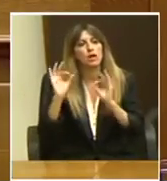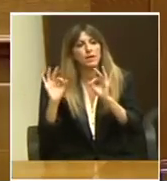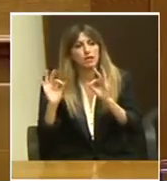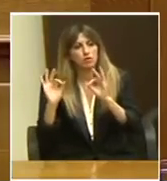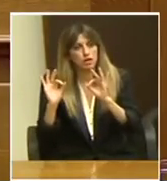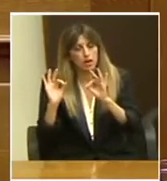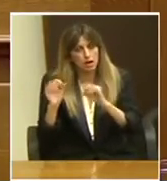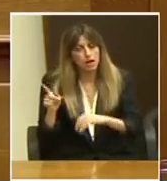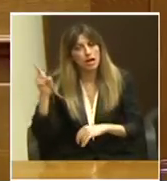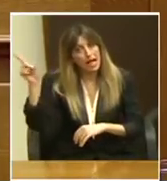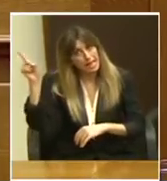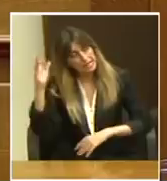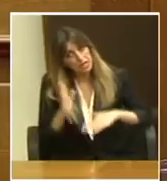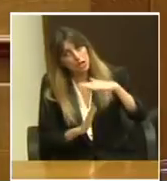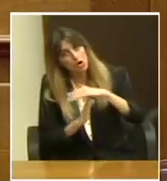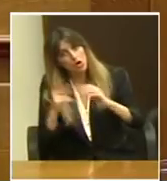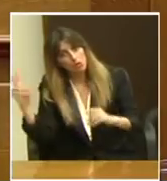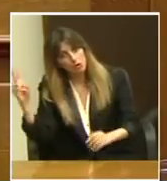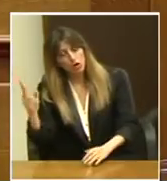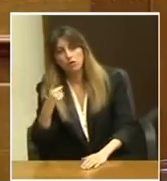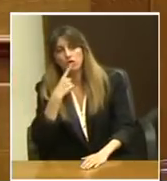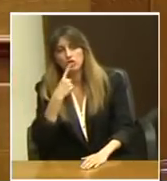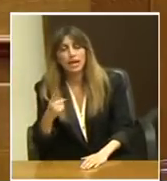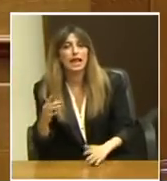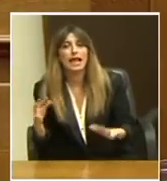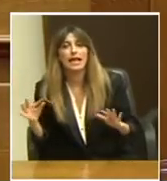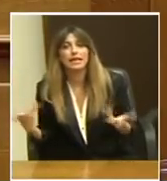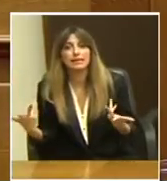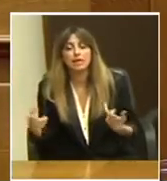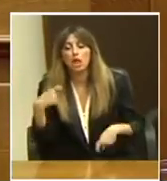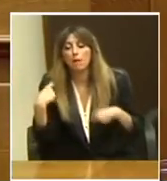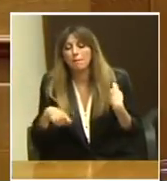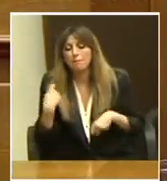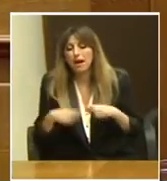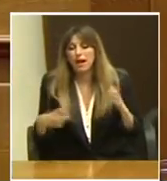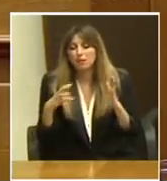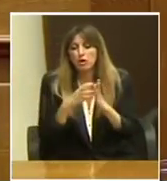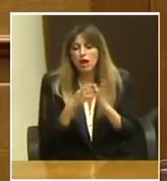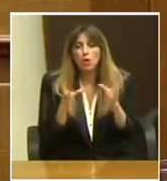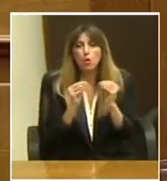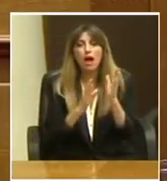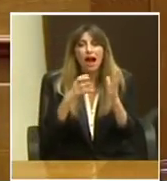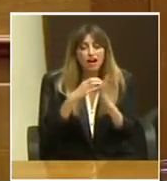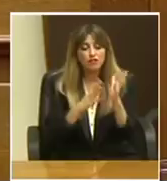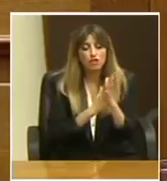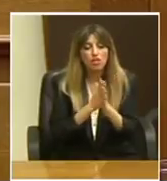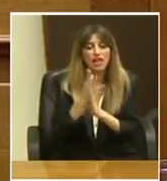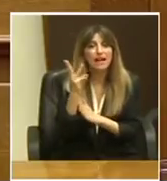λέει ότι δίνουμε την ΑΟΣ με το άρθρο 13 το κατάπτυστο. Έτσι δεν